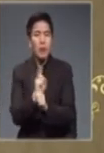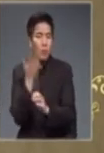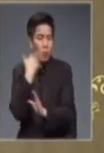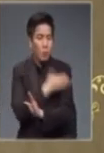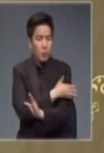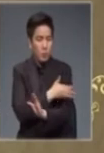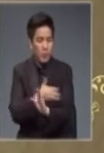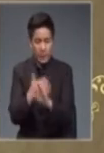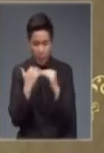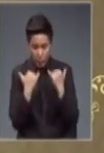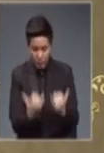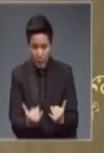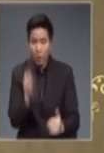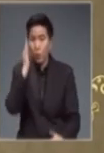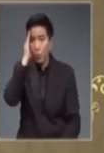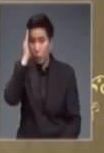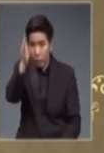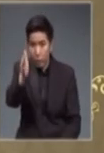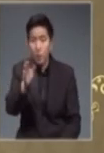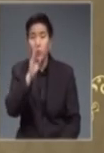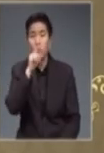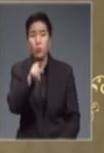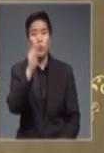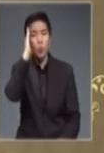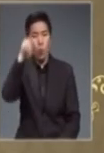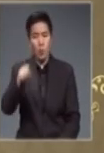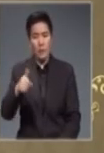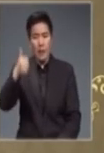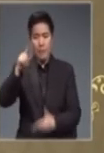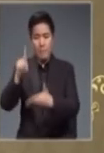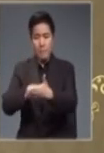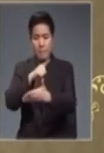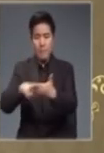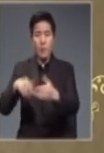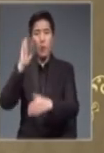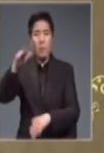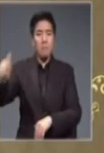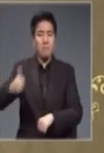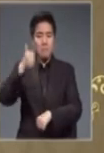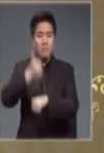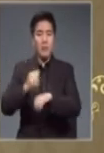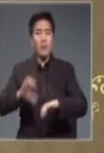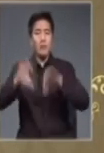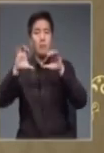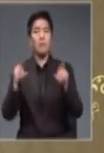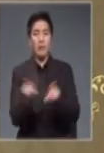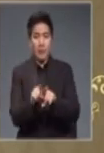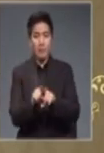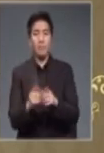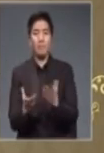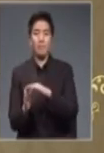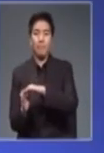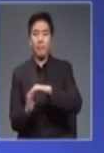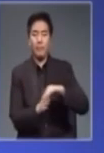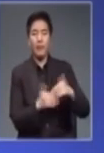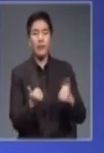ข่งขันการเรียกการลงทุนจากต่างประเทศมากขึ้นนะครับเราก็ต้องปรับแก้ตัวเองไปด้วยนะครับเราคิดแบบเดิมรักษาแ